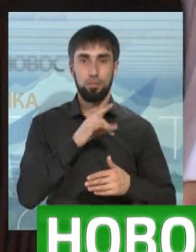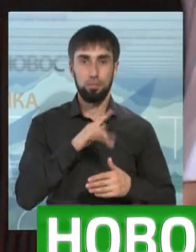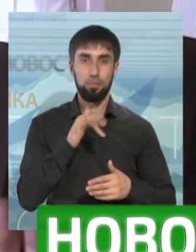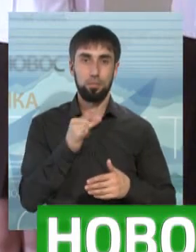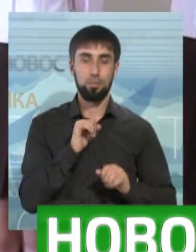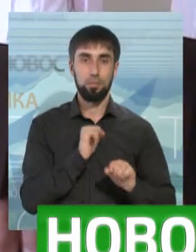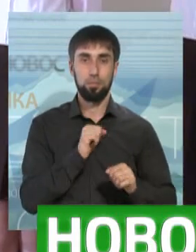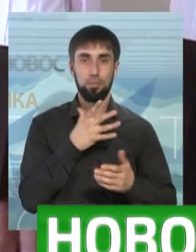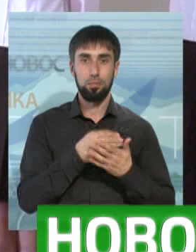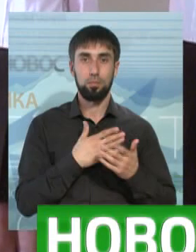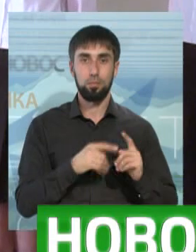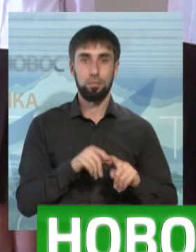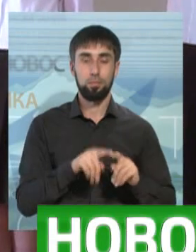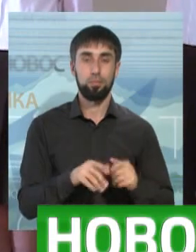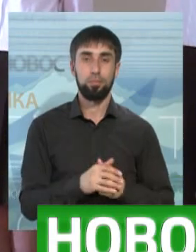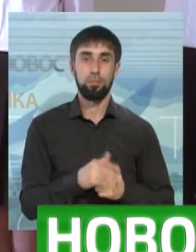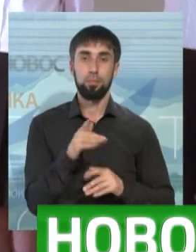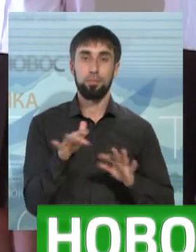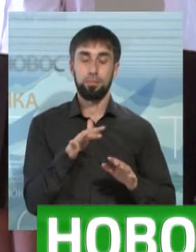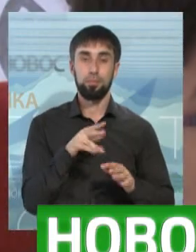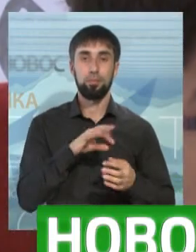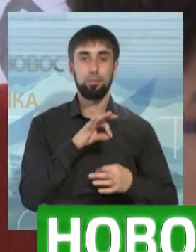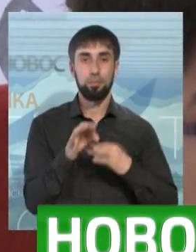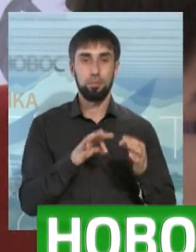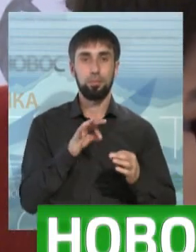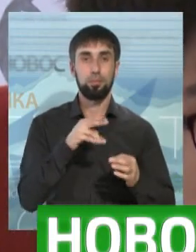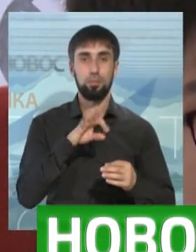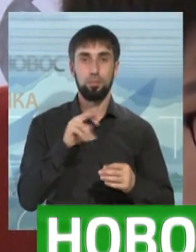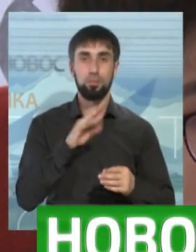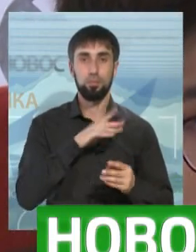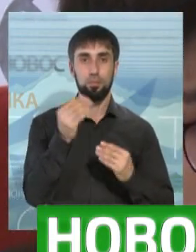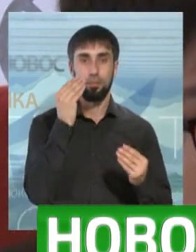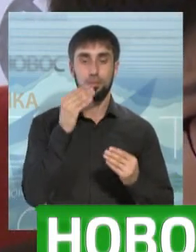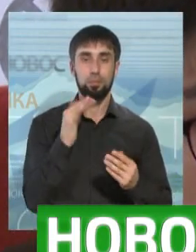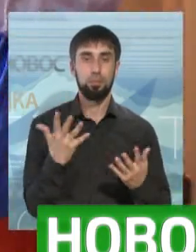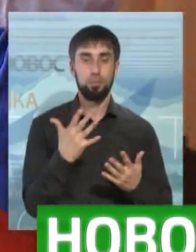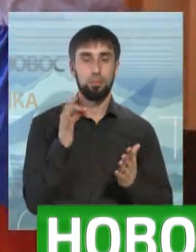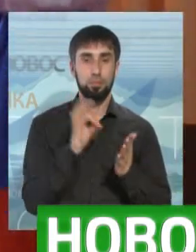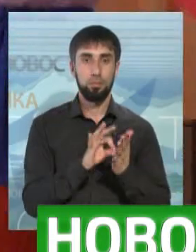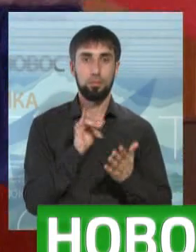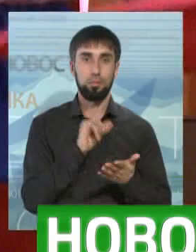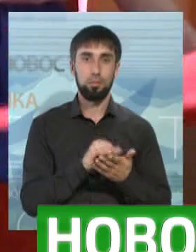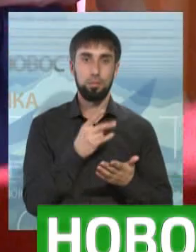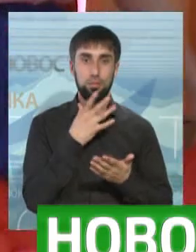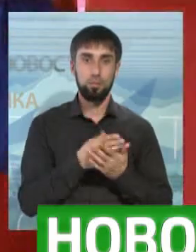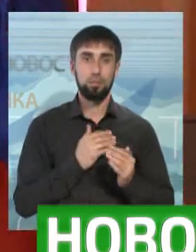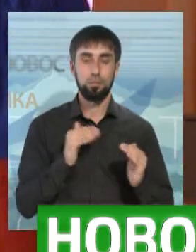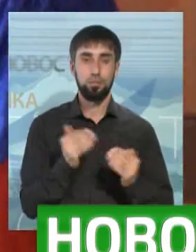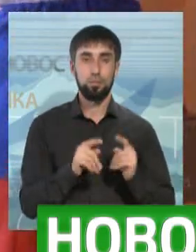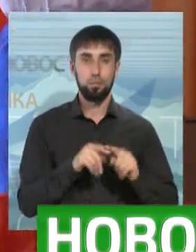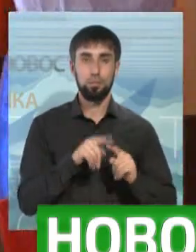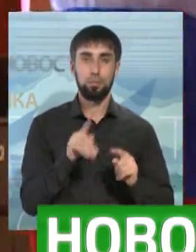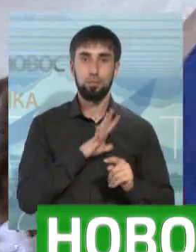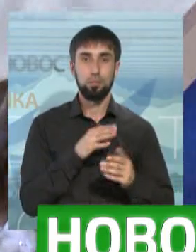родину. Это мероприятие – лишний повод напомнить себе и другим, какие цели и планы должны ставить перед собой жители нашей малой родины,